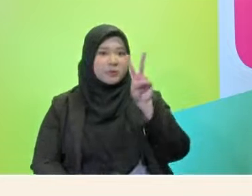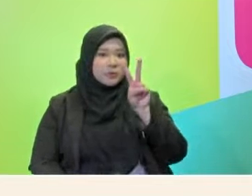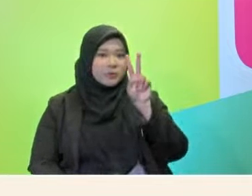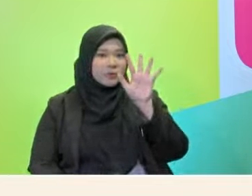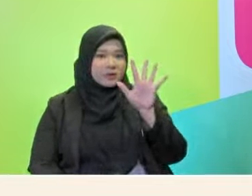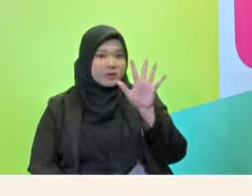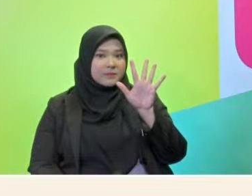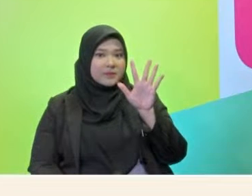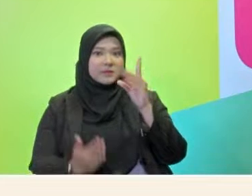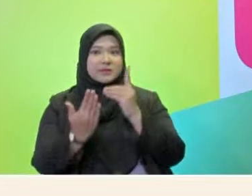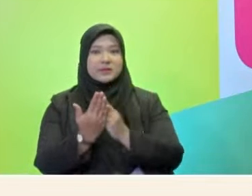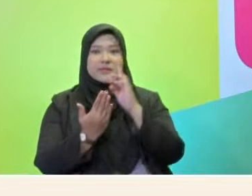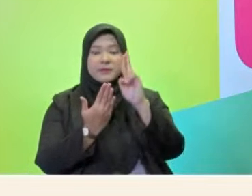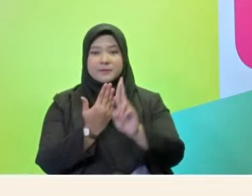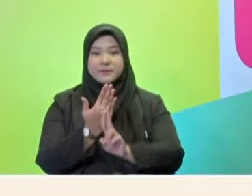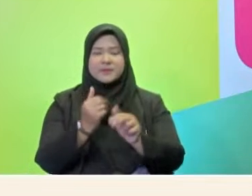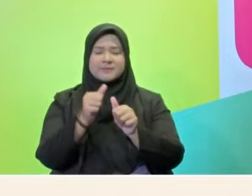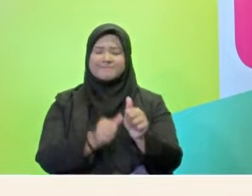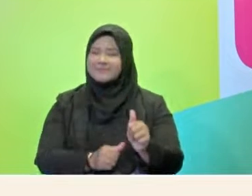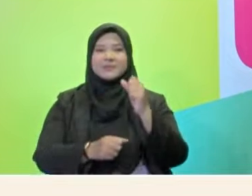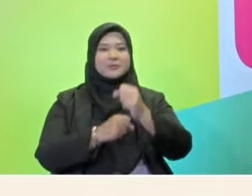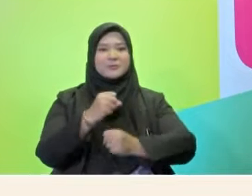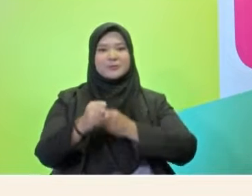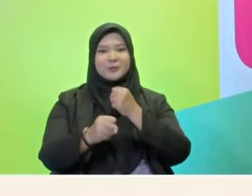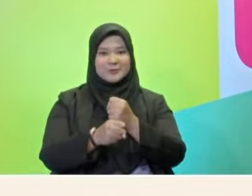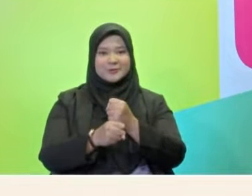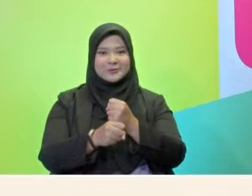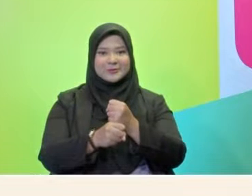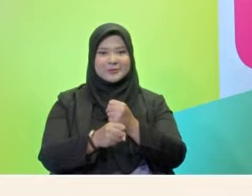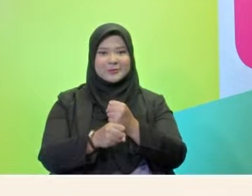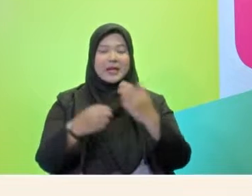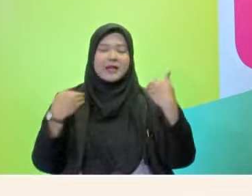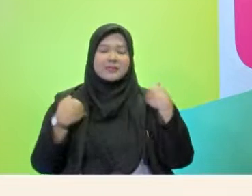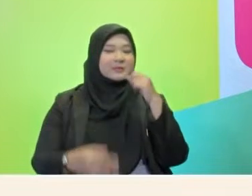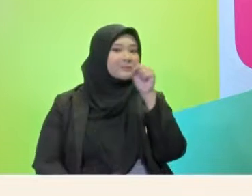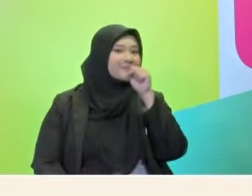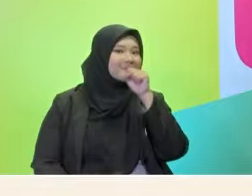mereka akan beri hadiah, ada nyanyian carol dan memeriahkan